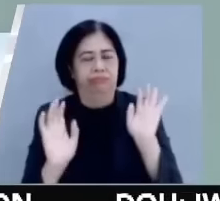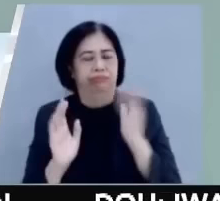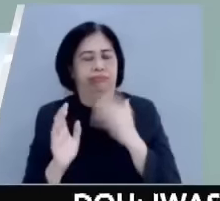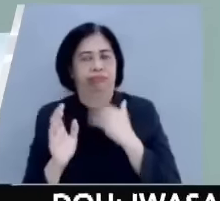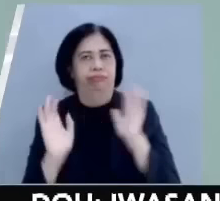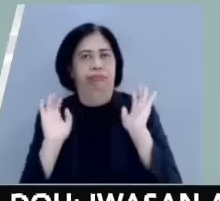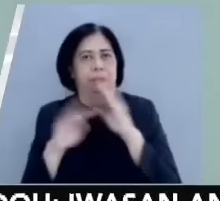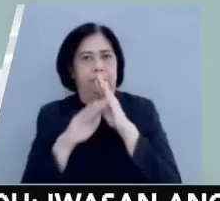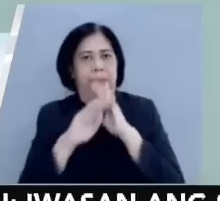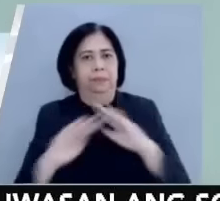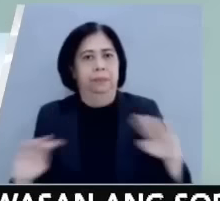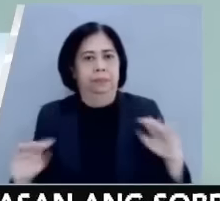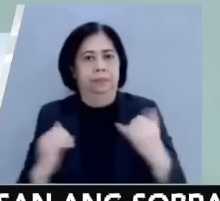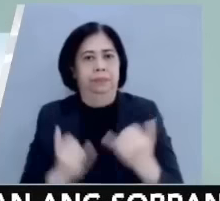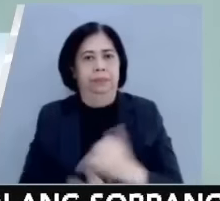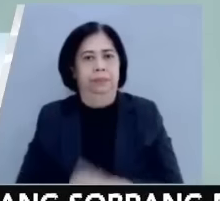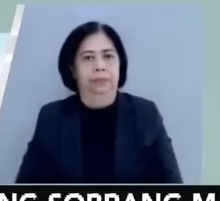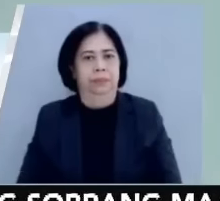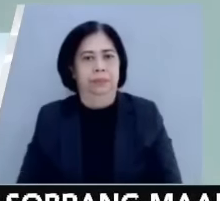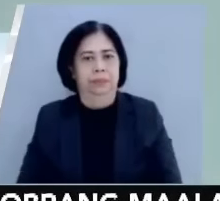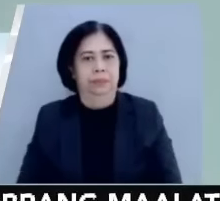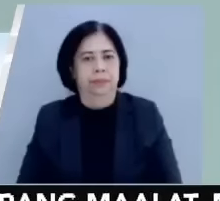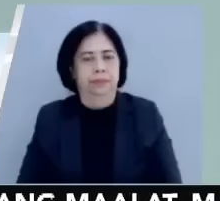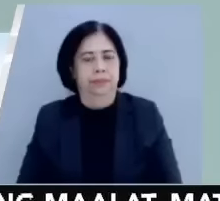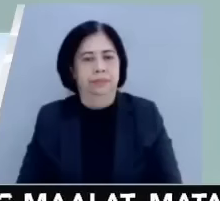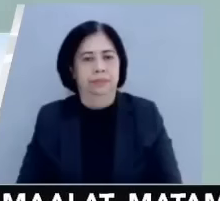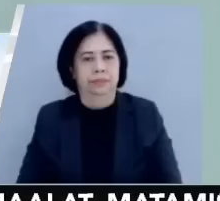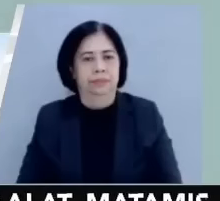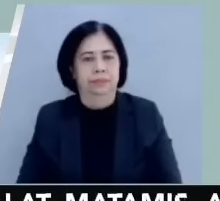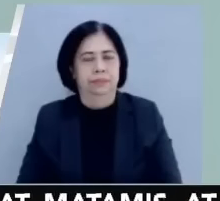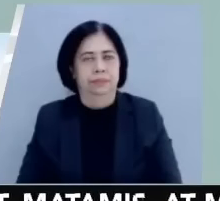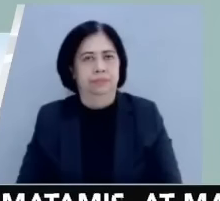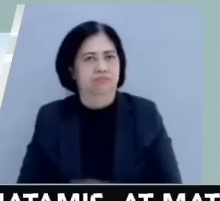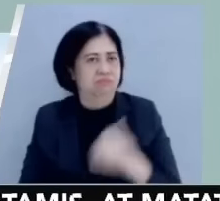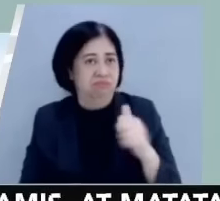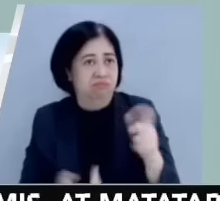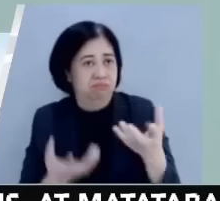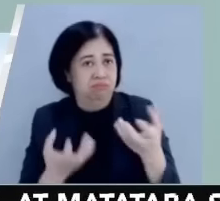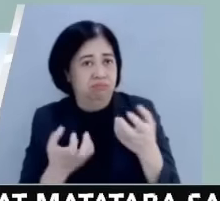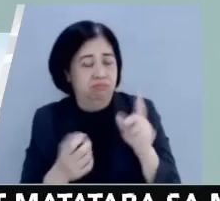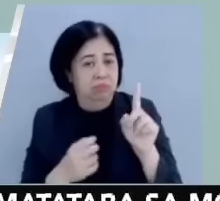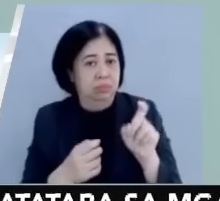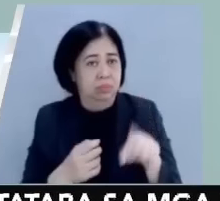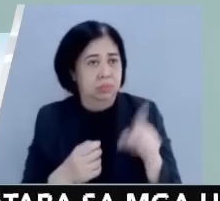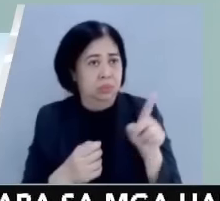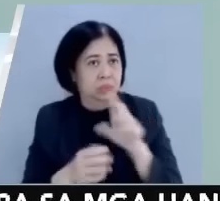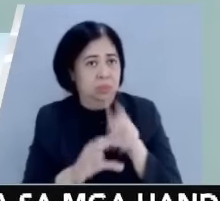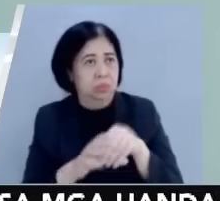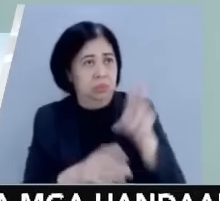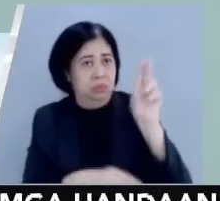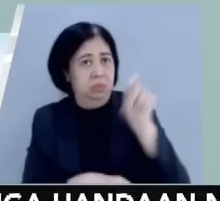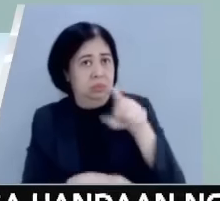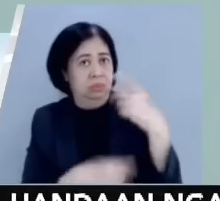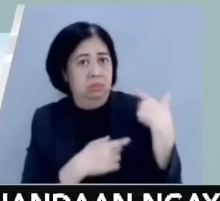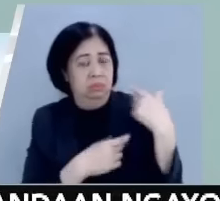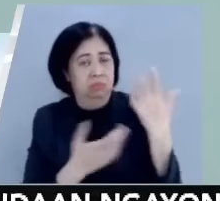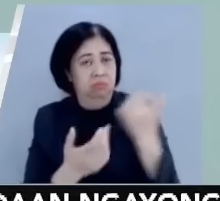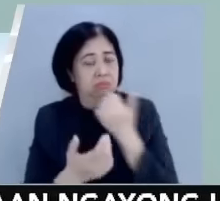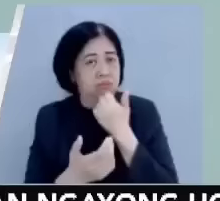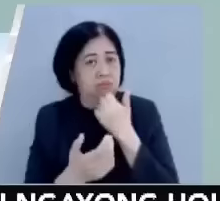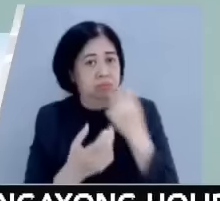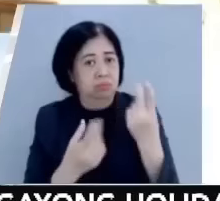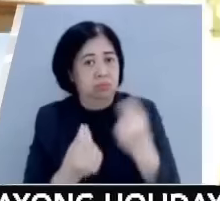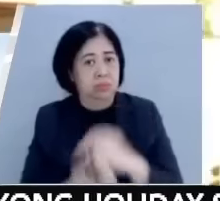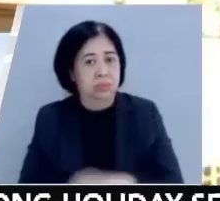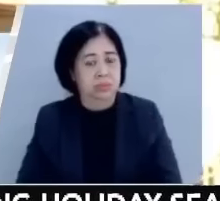now, so I'm finished. But just to clarify, were you involved in drugs back in the US? I'm not answering any